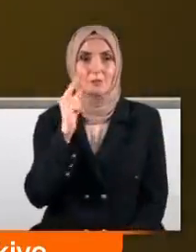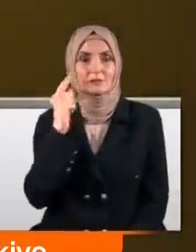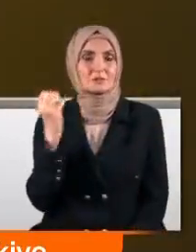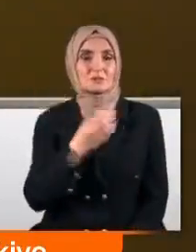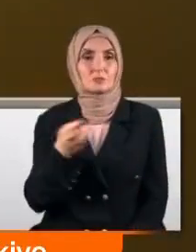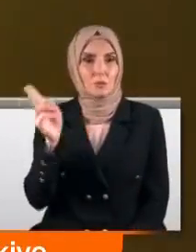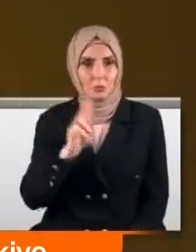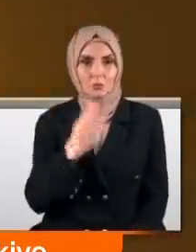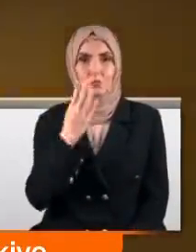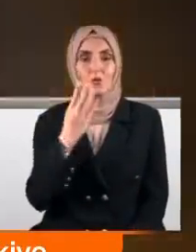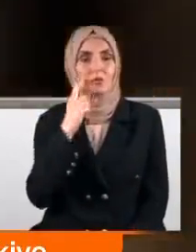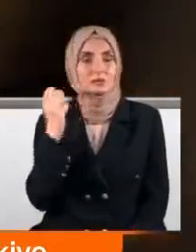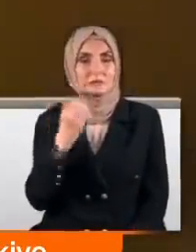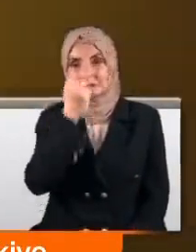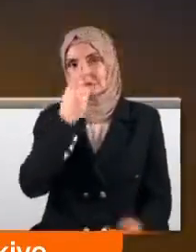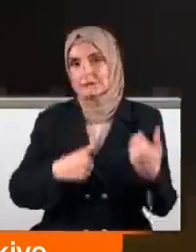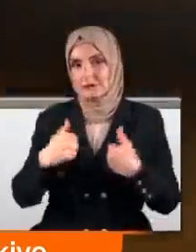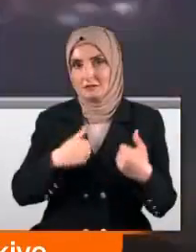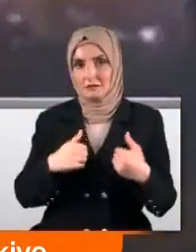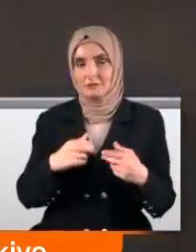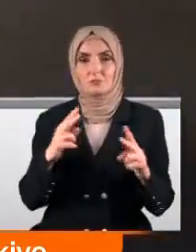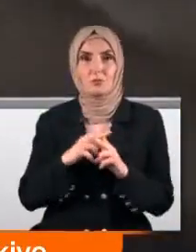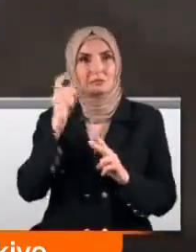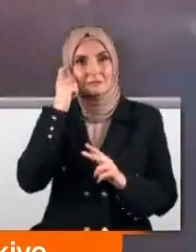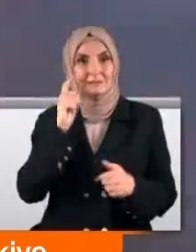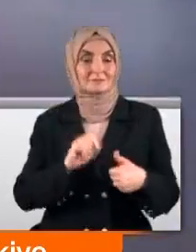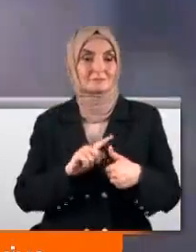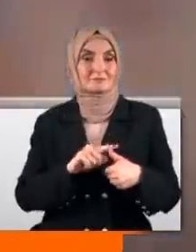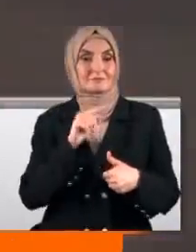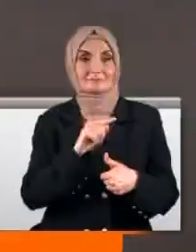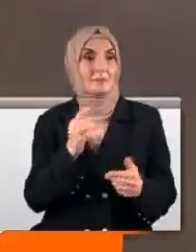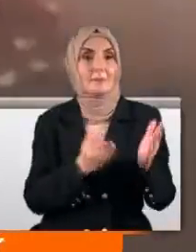yaralandı. Polisin önceliği o saldırganın yakalanması.